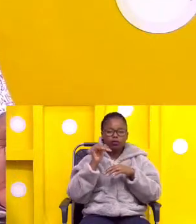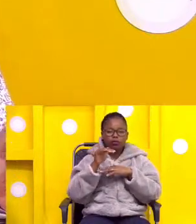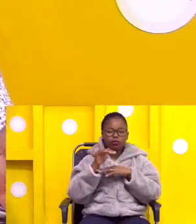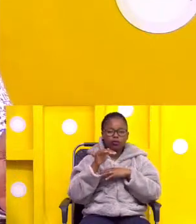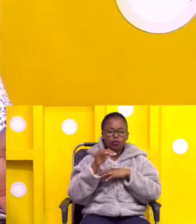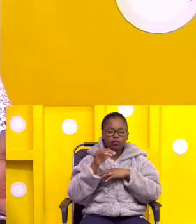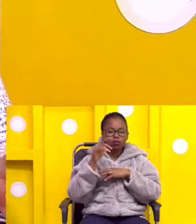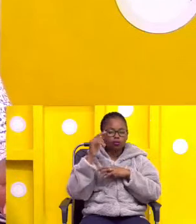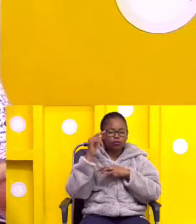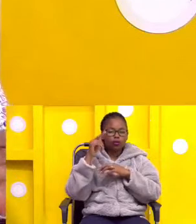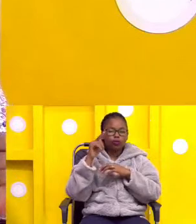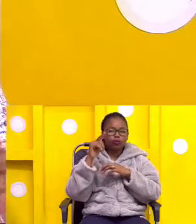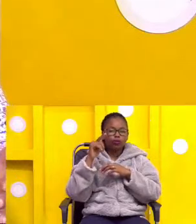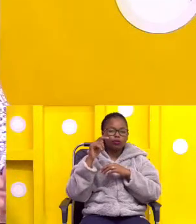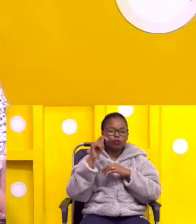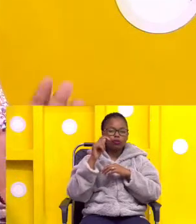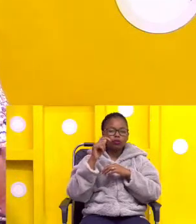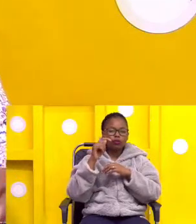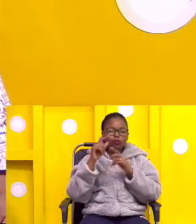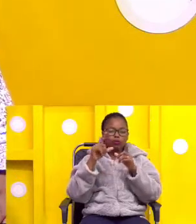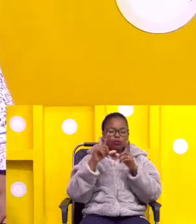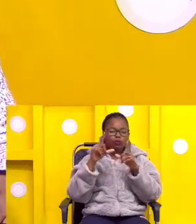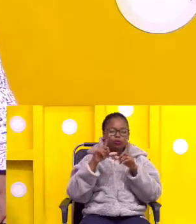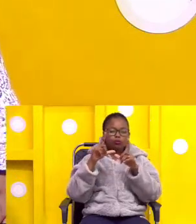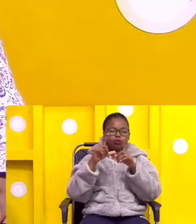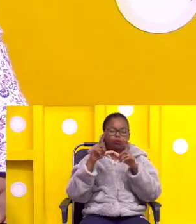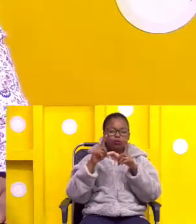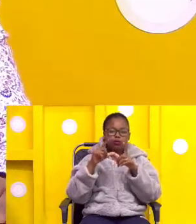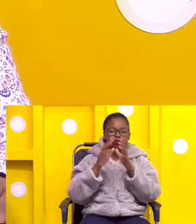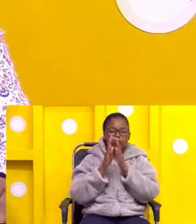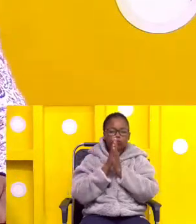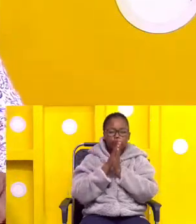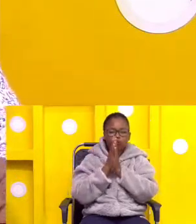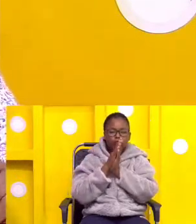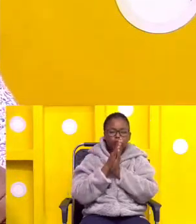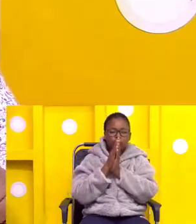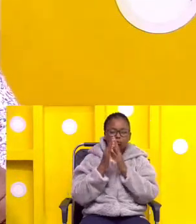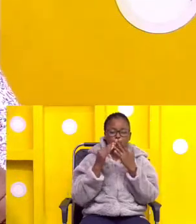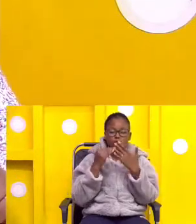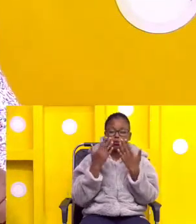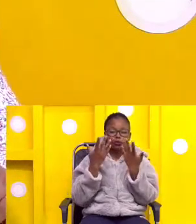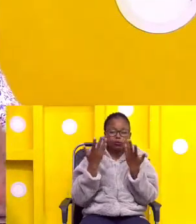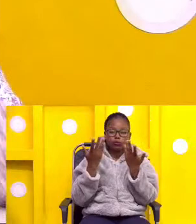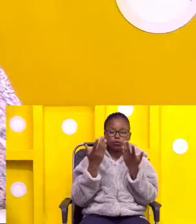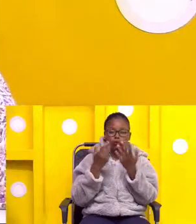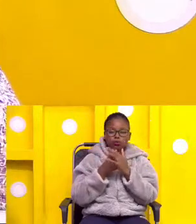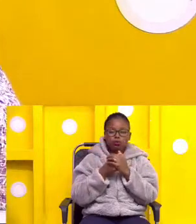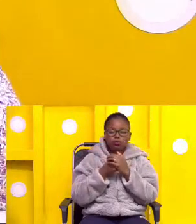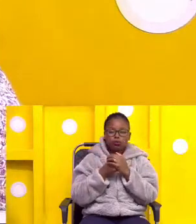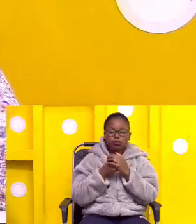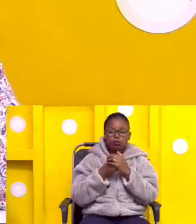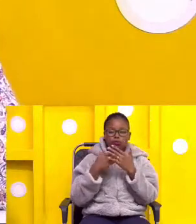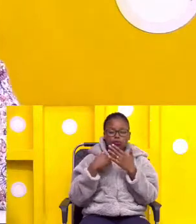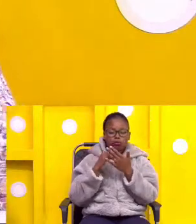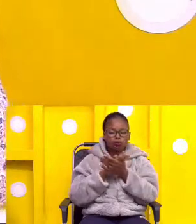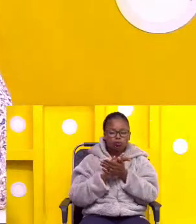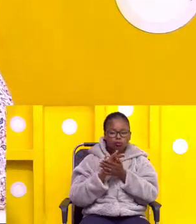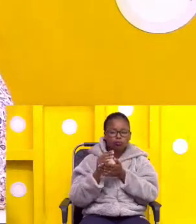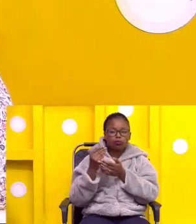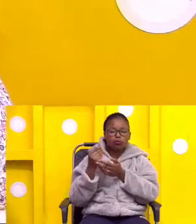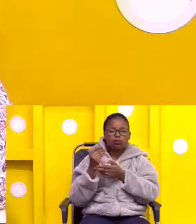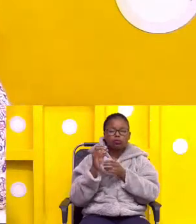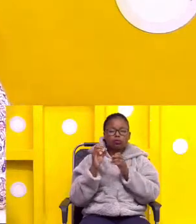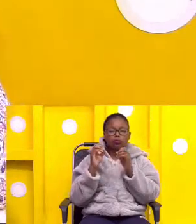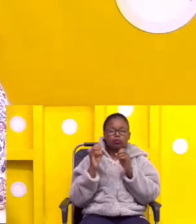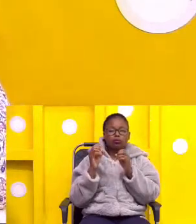guthie gucuria ni tondu wa maundu magitiganite ndikiwi muno ringi maundu ma igoti-ini uria magithiaga. Didi besha, didi mudo